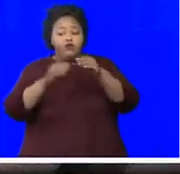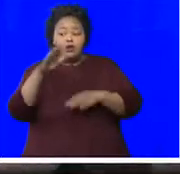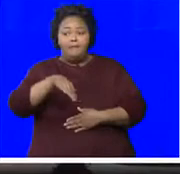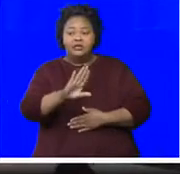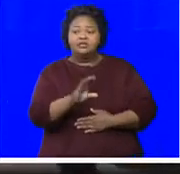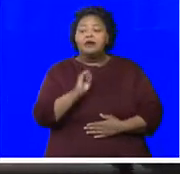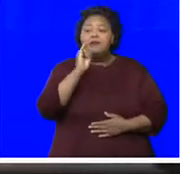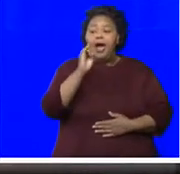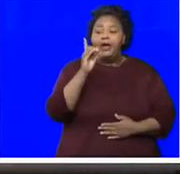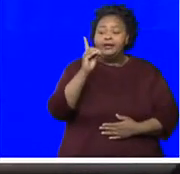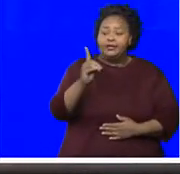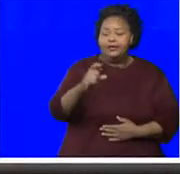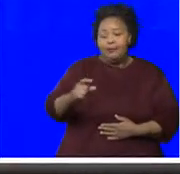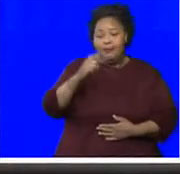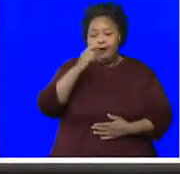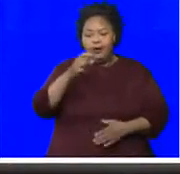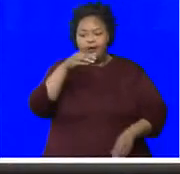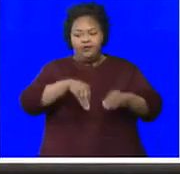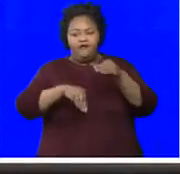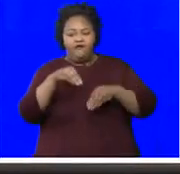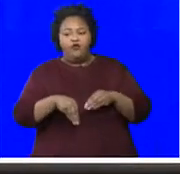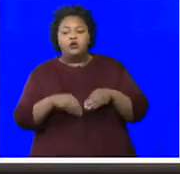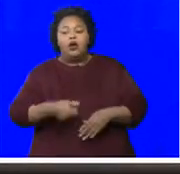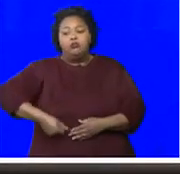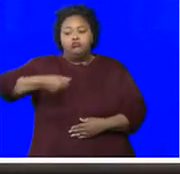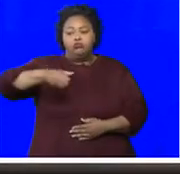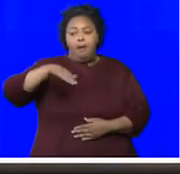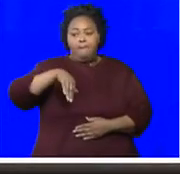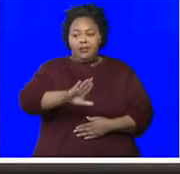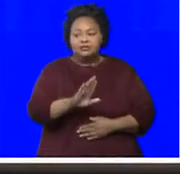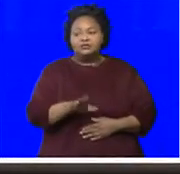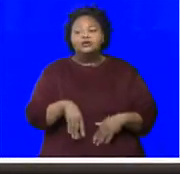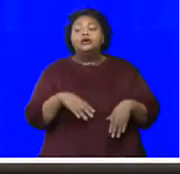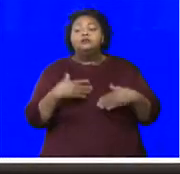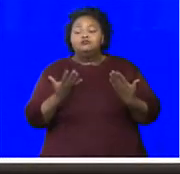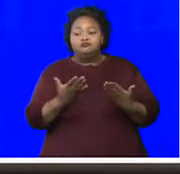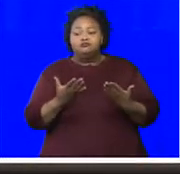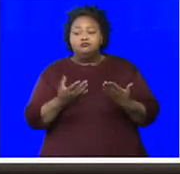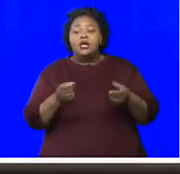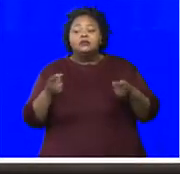ukhisha ngosihlalo welibandla umthane nkosi mhlabuhlangeni lamini